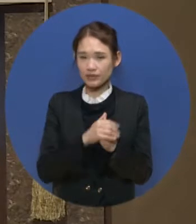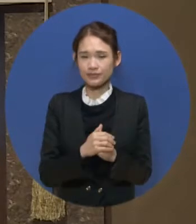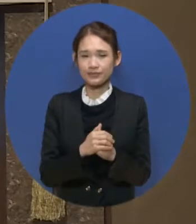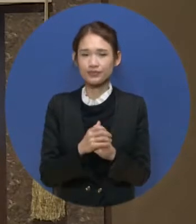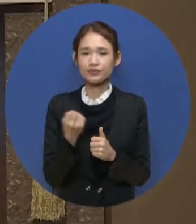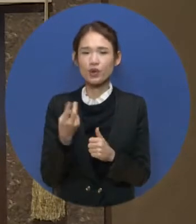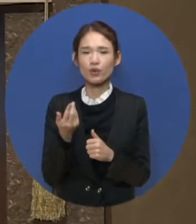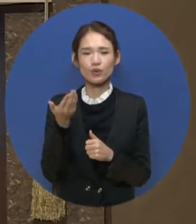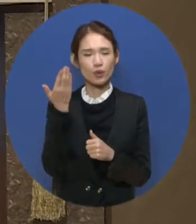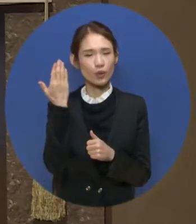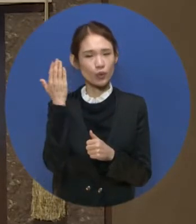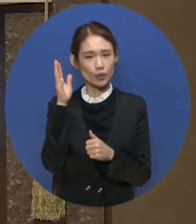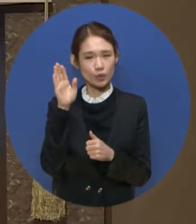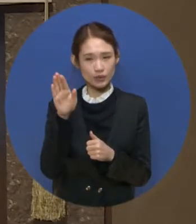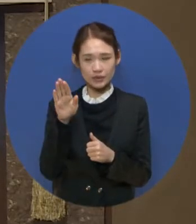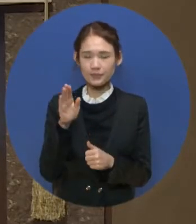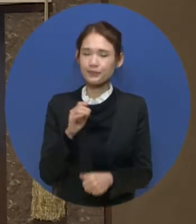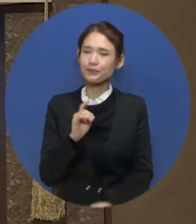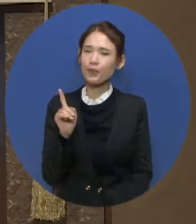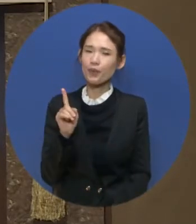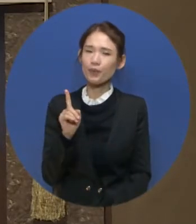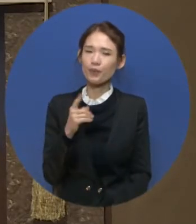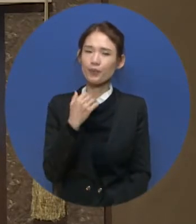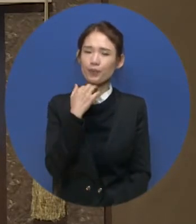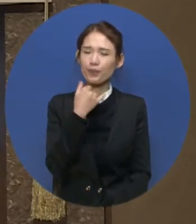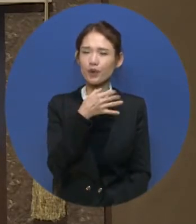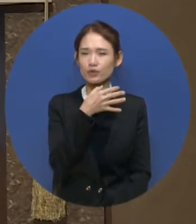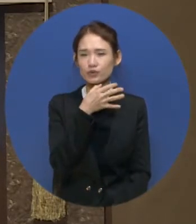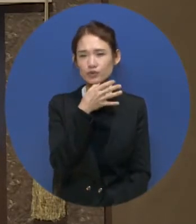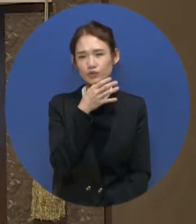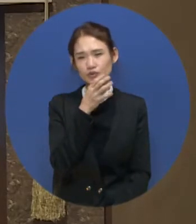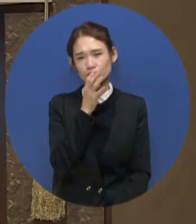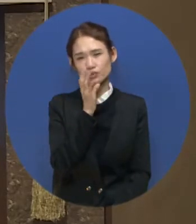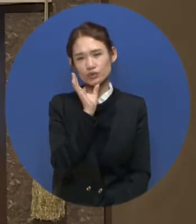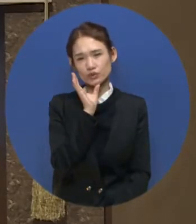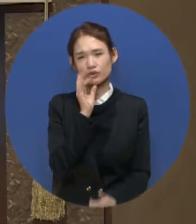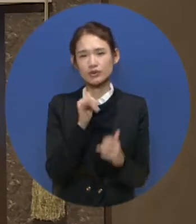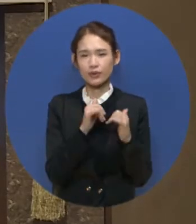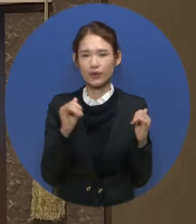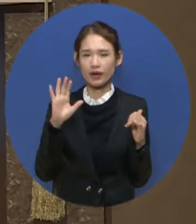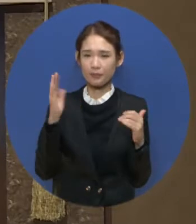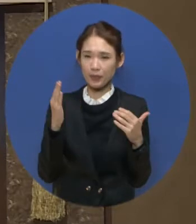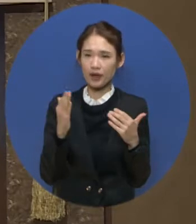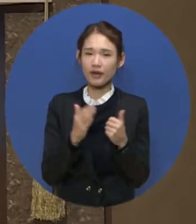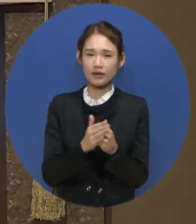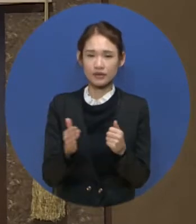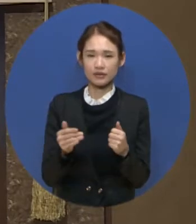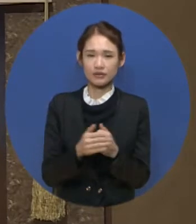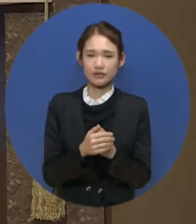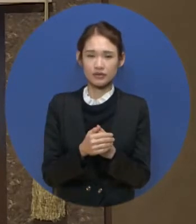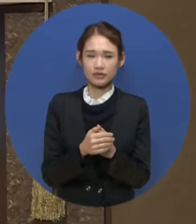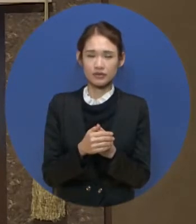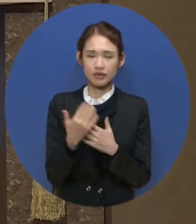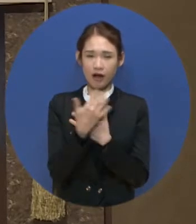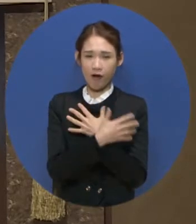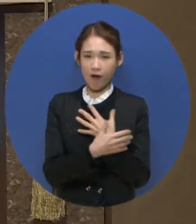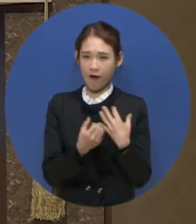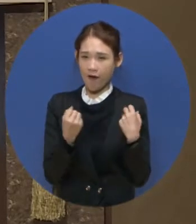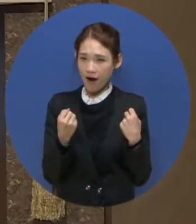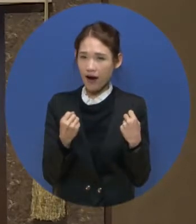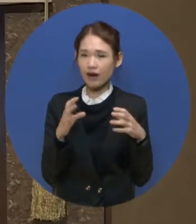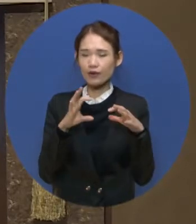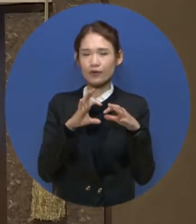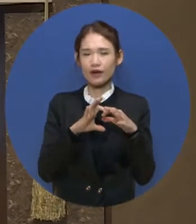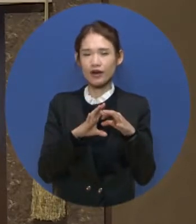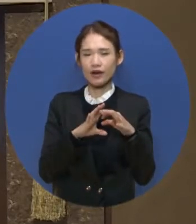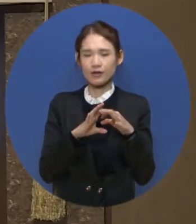또 이제 요즘은 이제 연세가 드시면 고령화가 되니까 이런 네. 그 건강에 대한 부분들